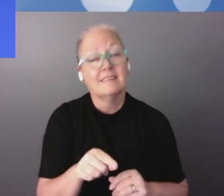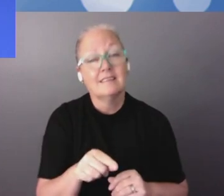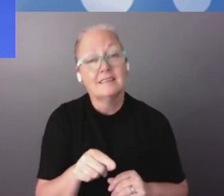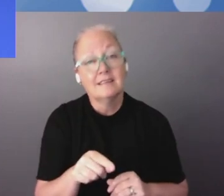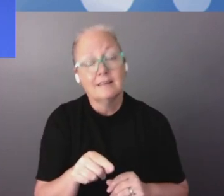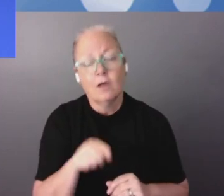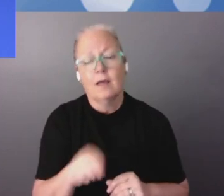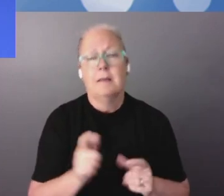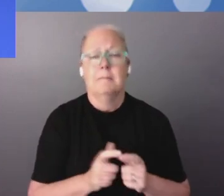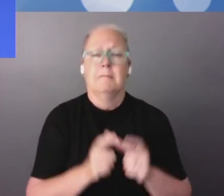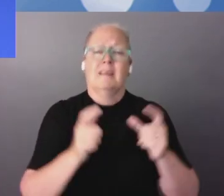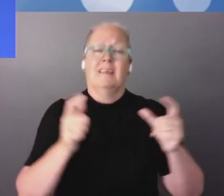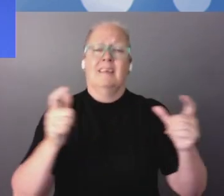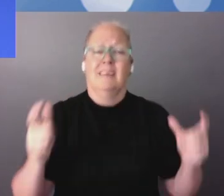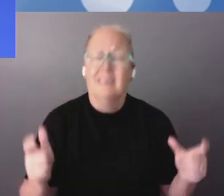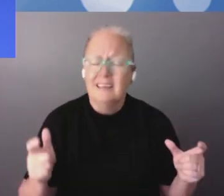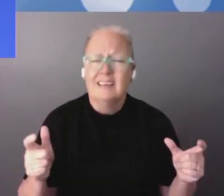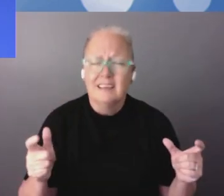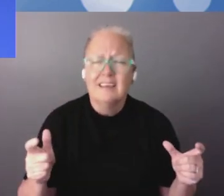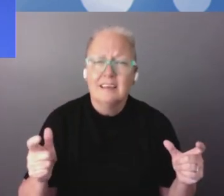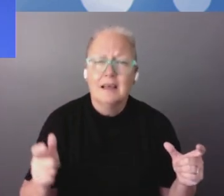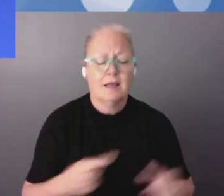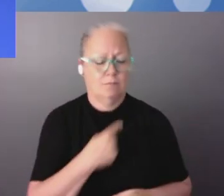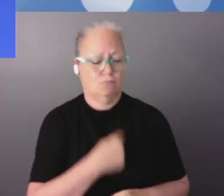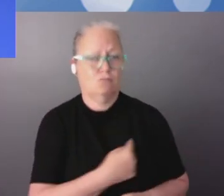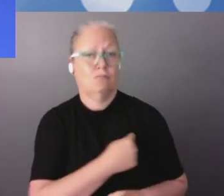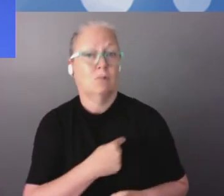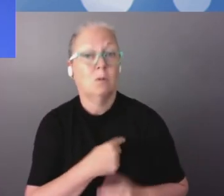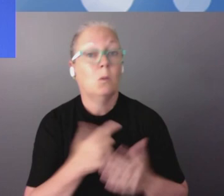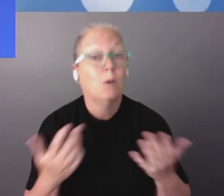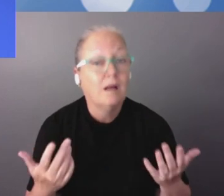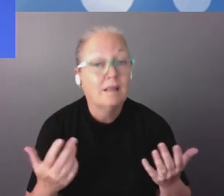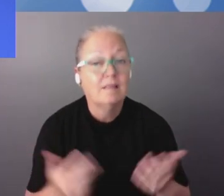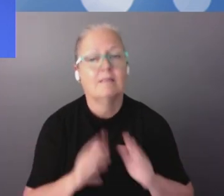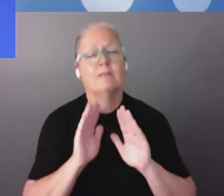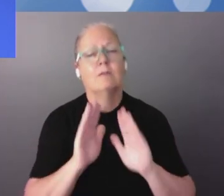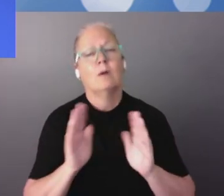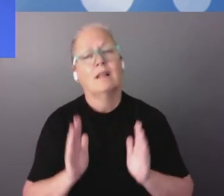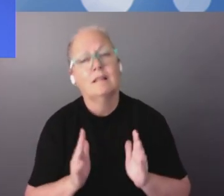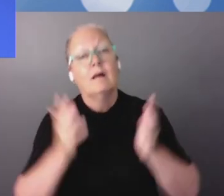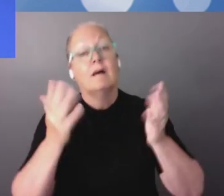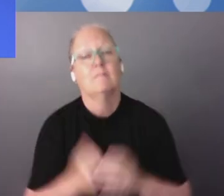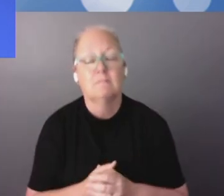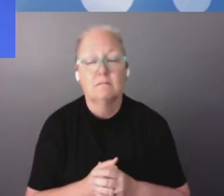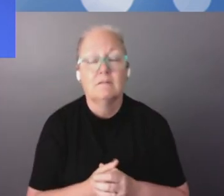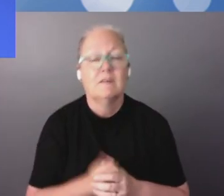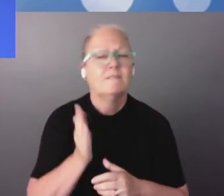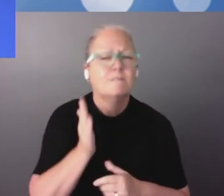относительно будущего, относительно объединенной жизни людей.